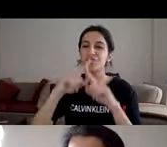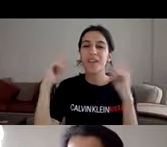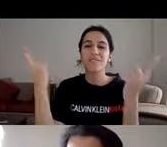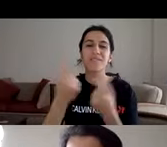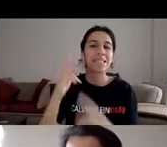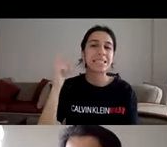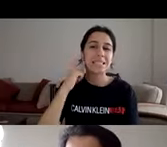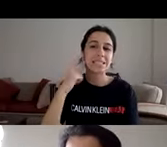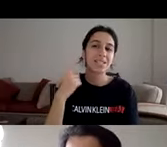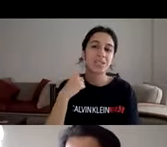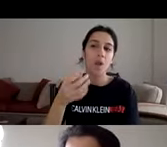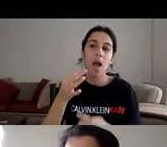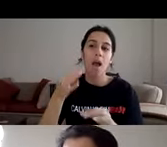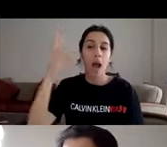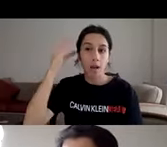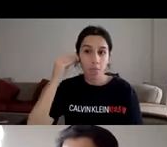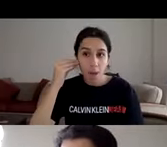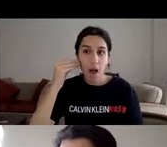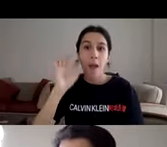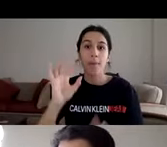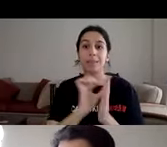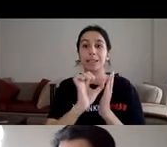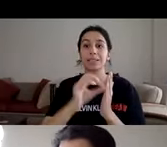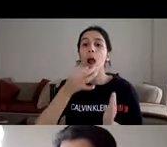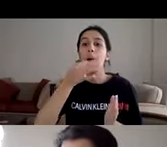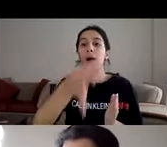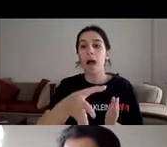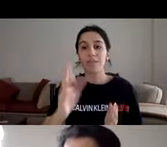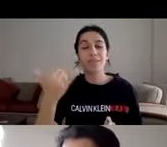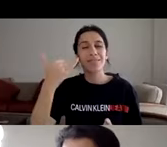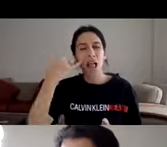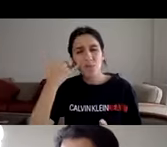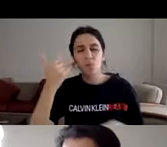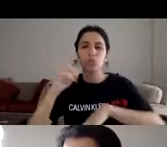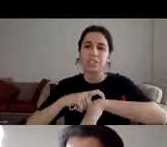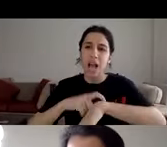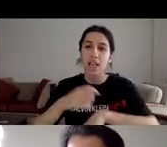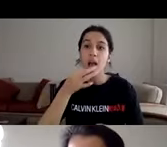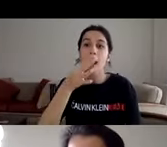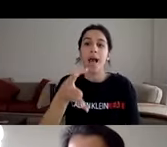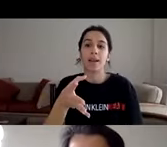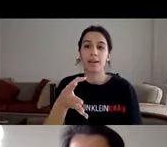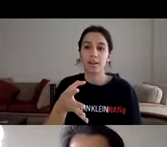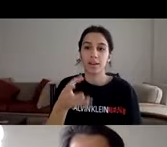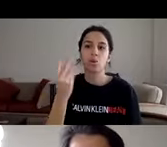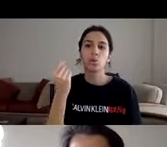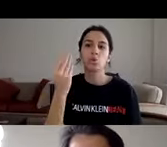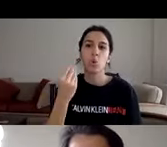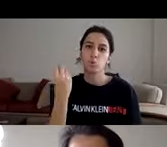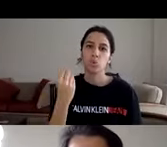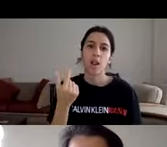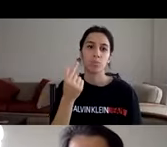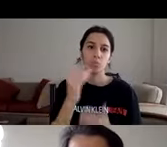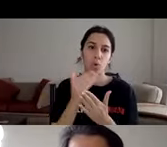sesleri anlayıp metne dönüştüren ve telefona ya da kolundaki saati uyarıya dönüştüren çok yetenekli uygulamalar